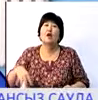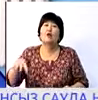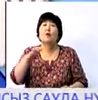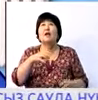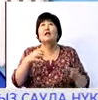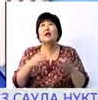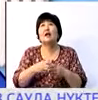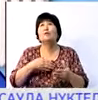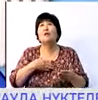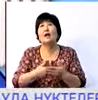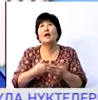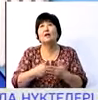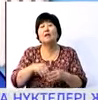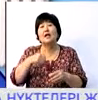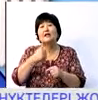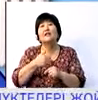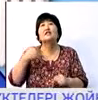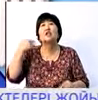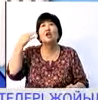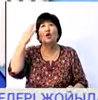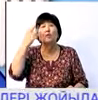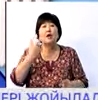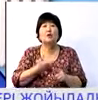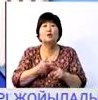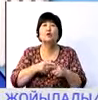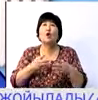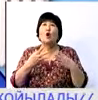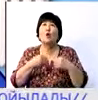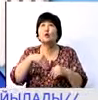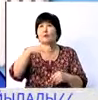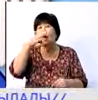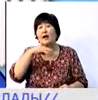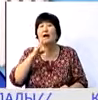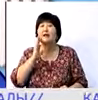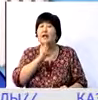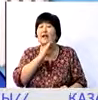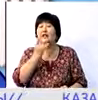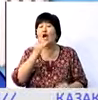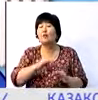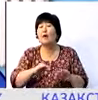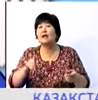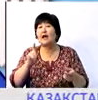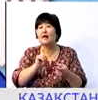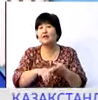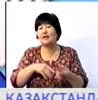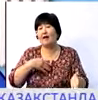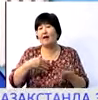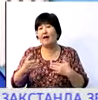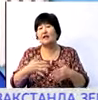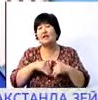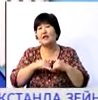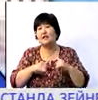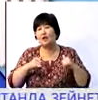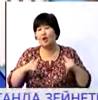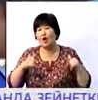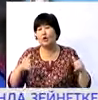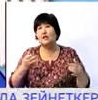командалар атсалысты. Негізгі мақсат осы отбасындағы ата-ана және бала арасындағы қарым-қатынасты нығайту